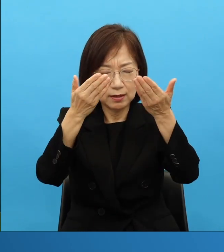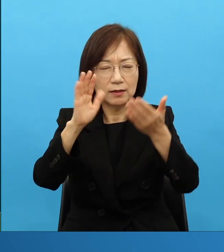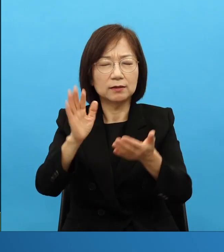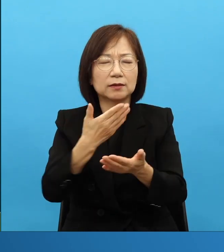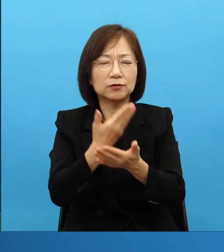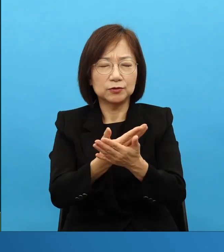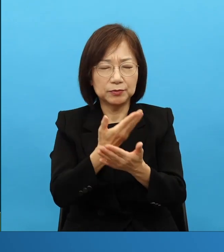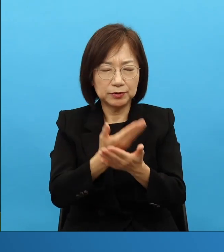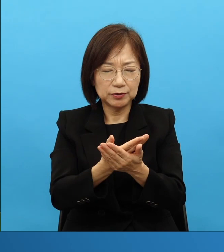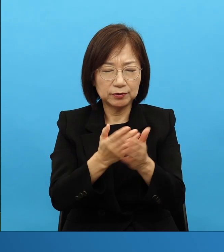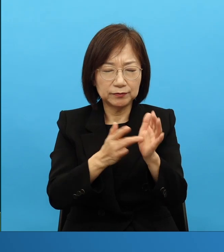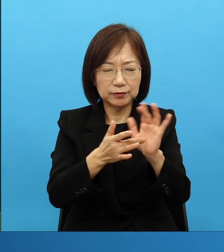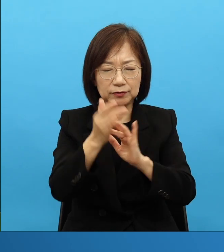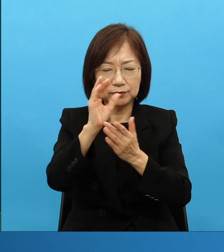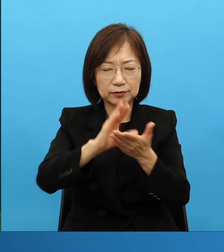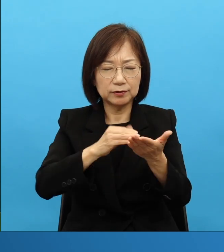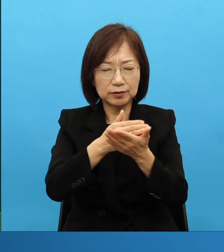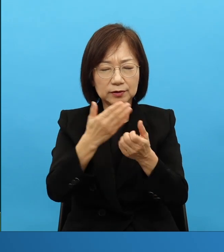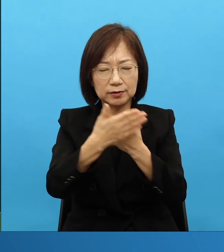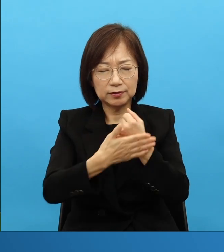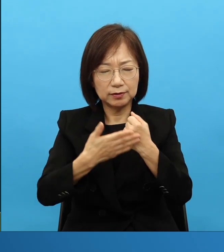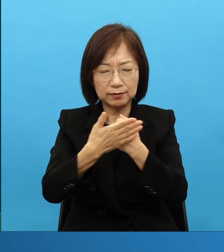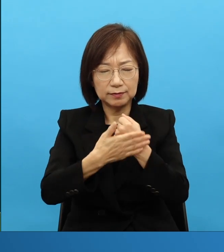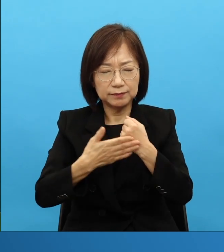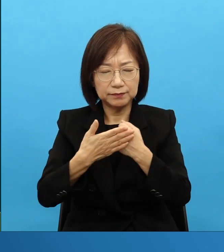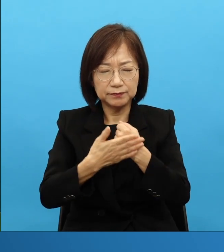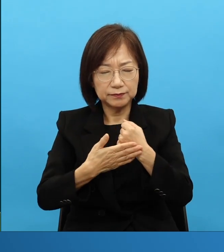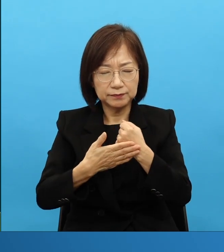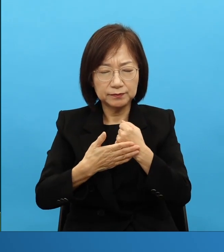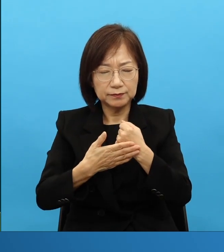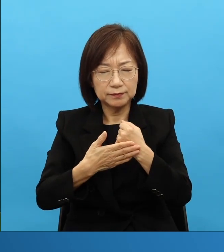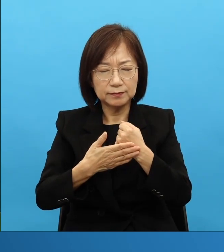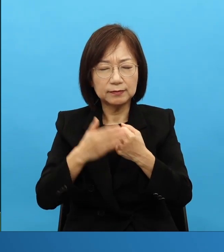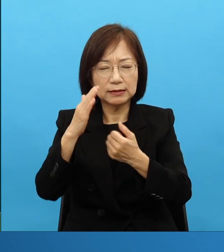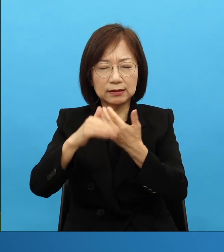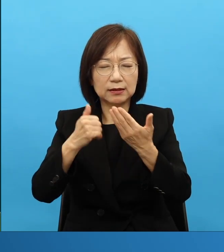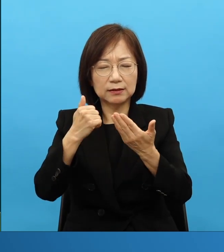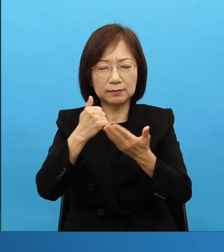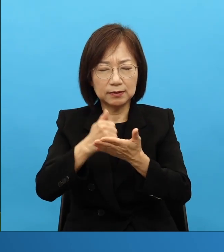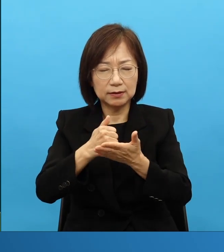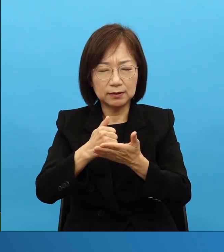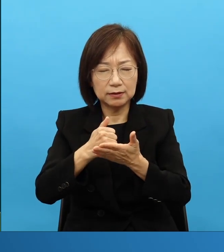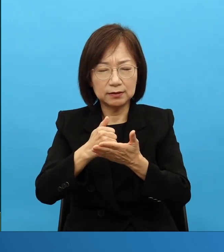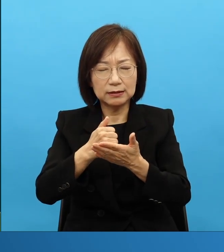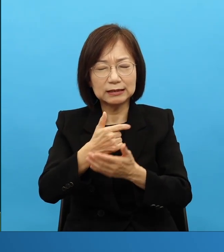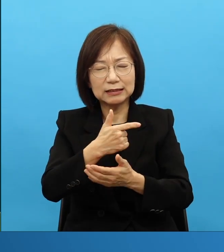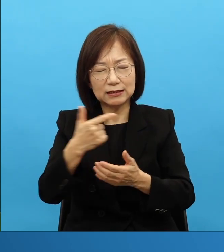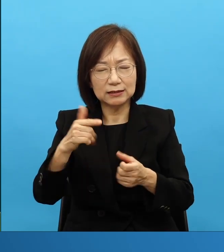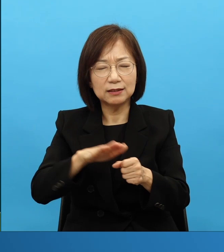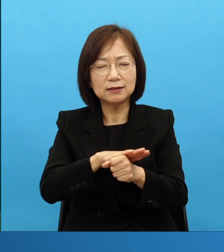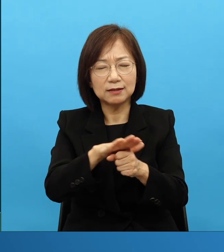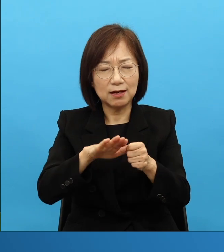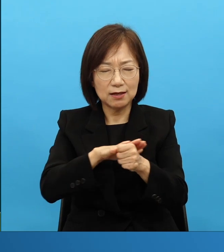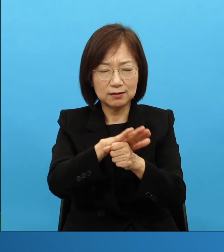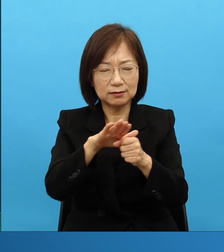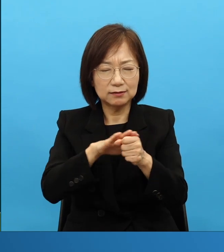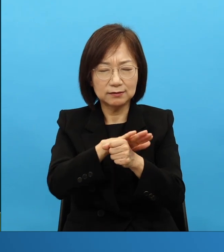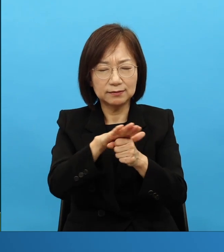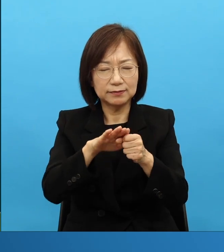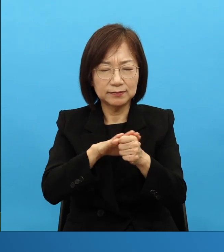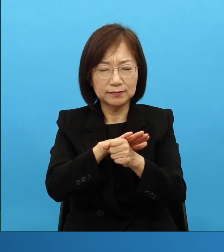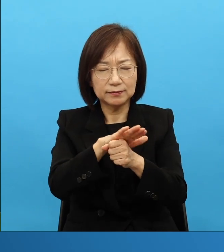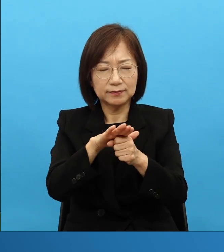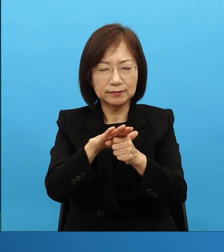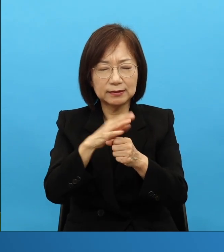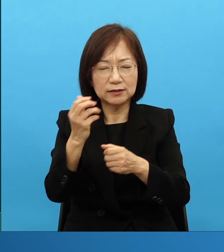offering. 예수 그리스도의 은혜와 Of the grace of our Lord Jesus Christ, 하나님의 크신 사랑하심과 the great love of our Father